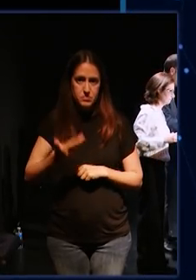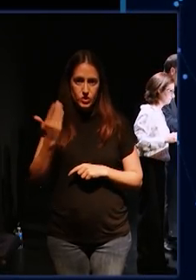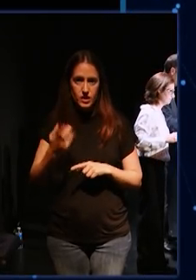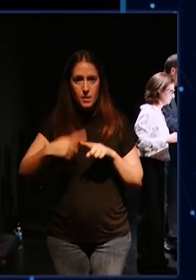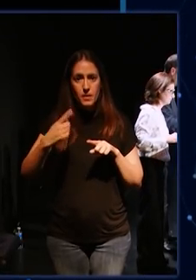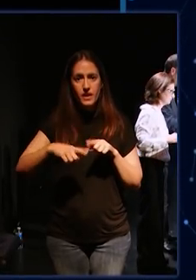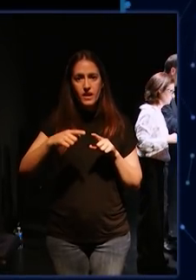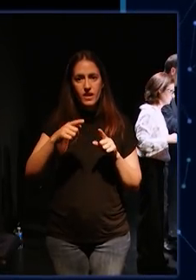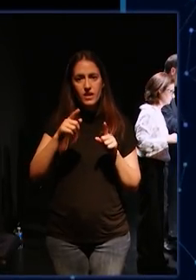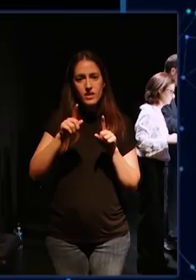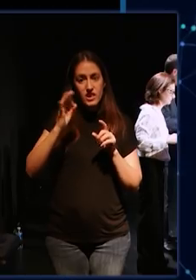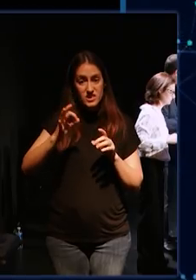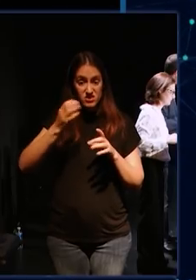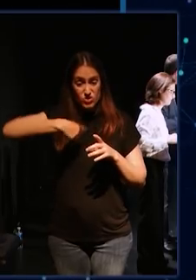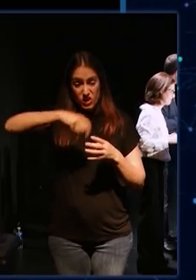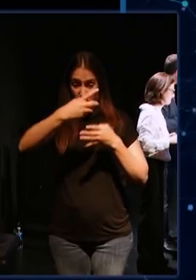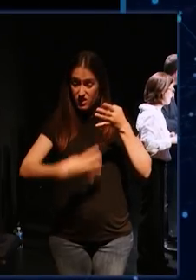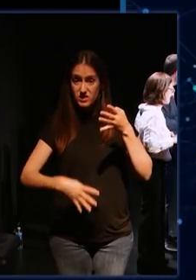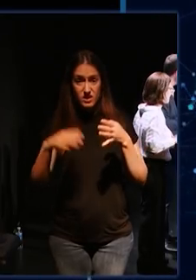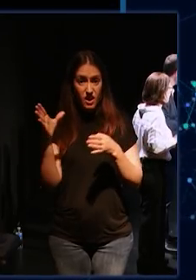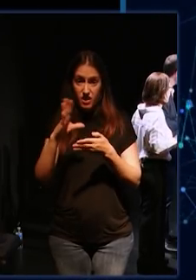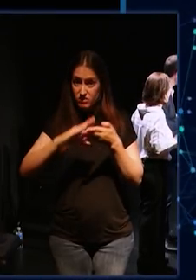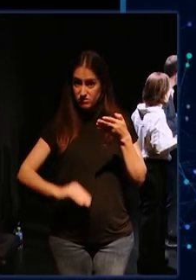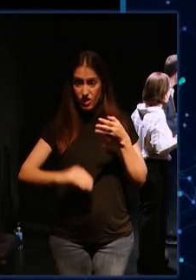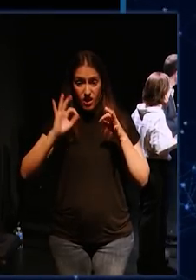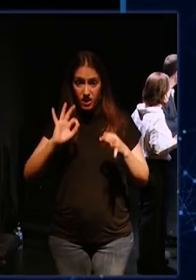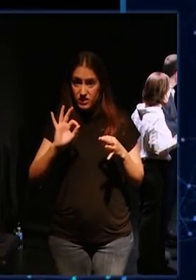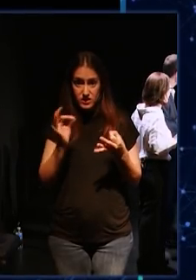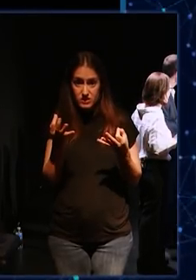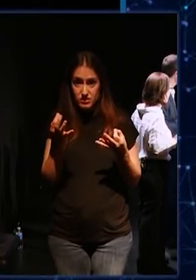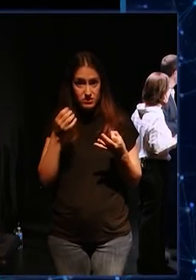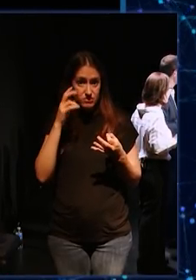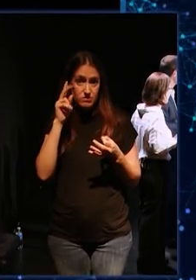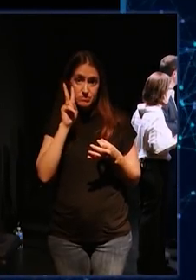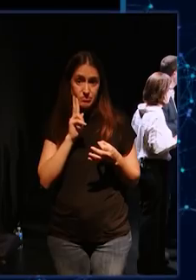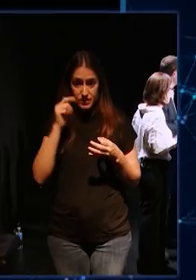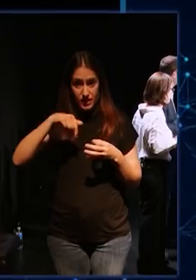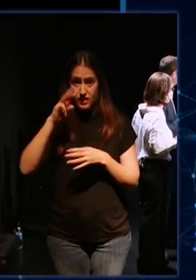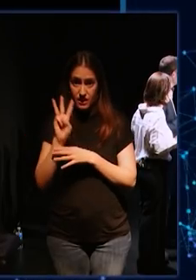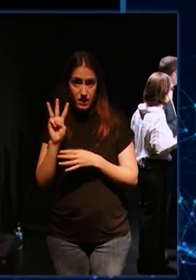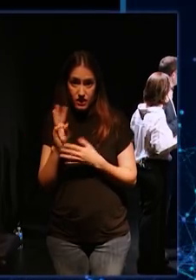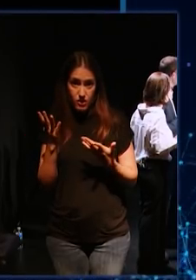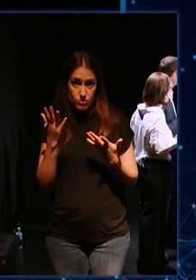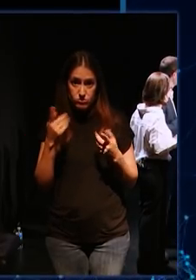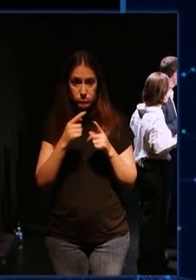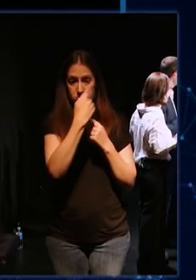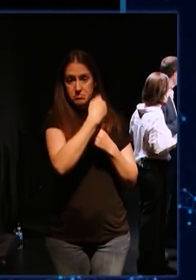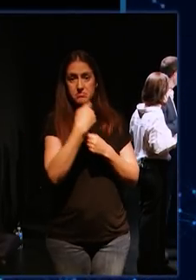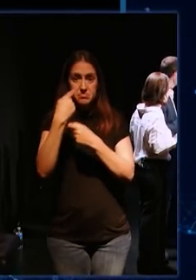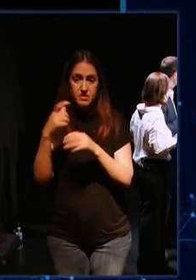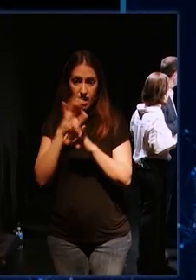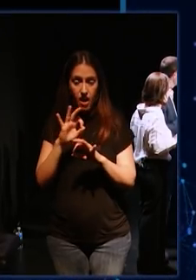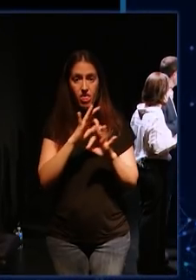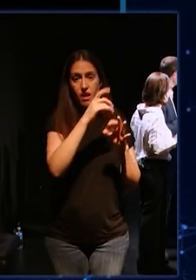purament municipalista on la gent que veieu a la llista és la gent que hi ha, no tenim i estem supeditats a cap ordre vingui de